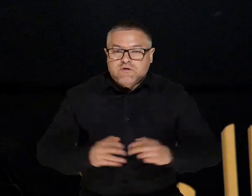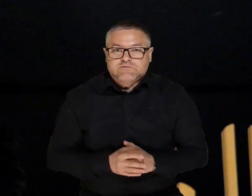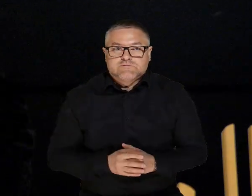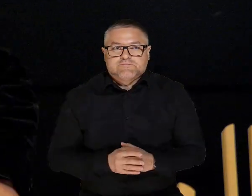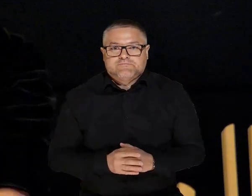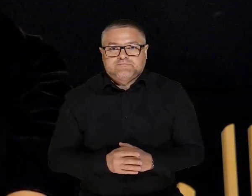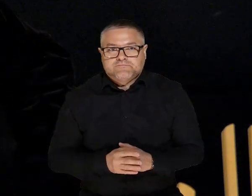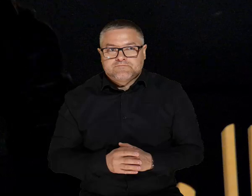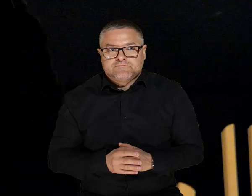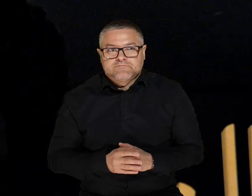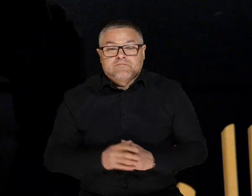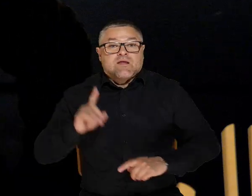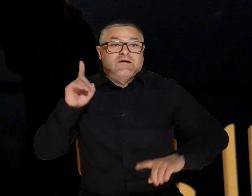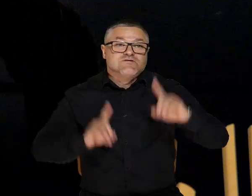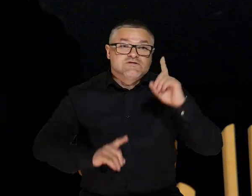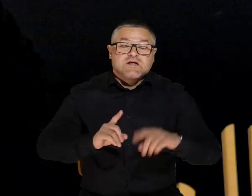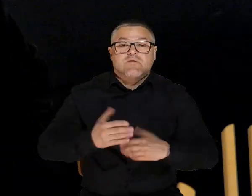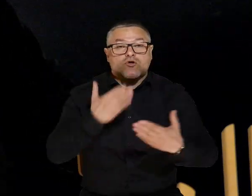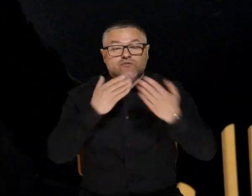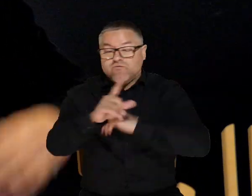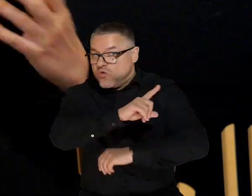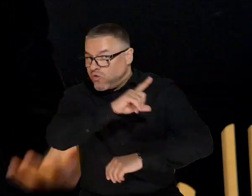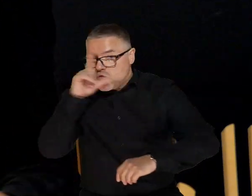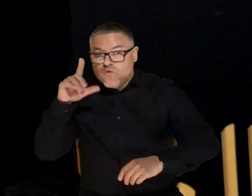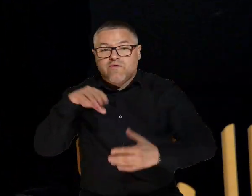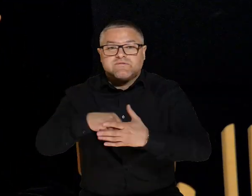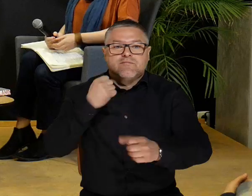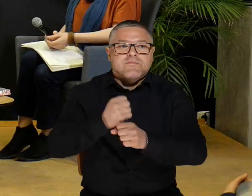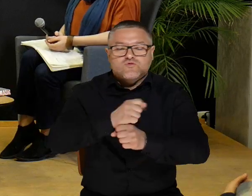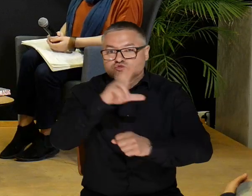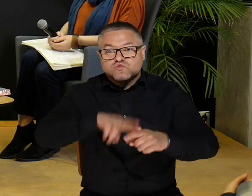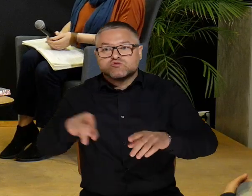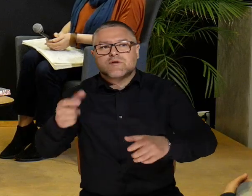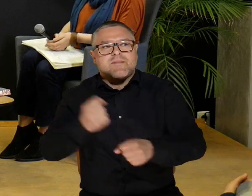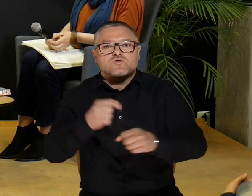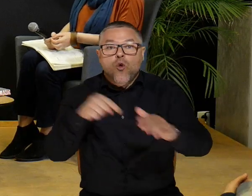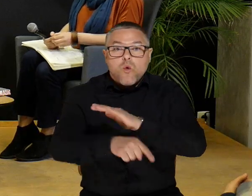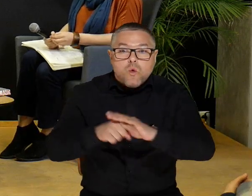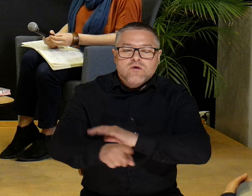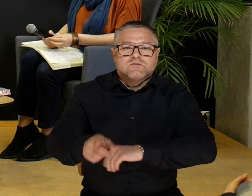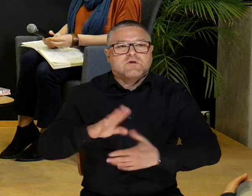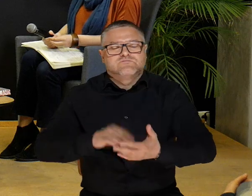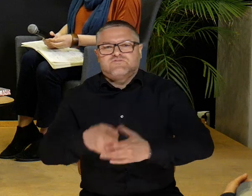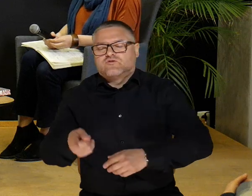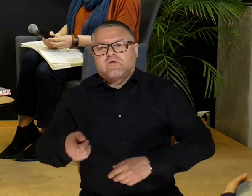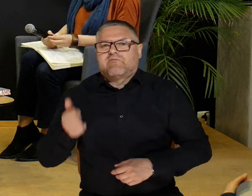wiem, jak czasami rozmawiam z ludźmi, którzy pracują z uchodźcami i są wykwalifikowani